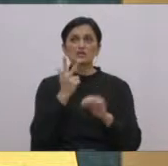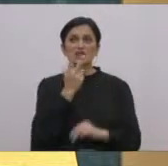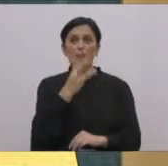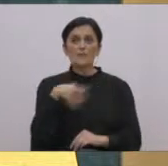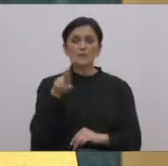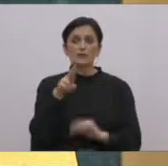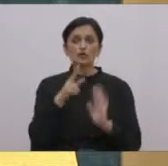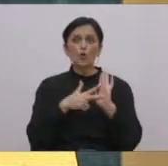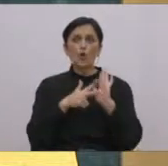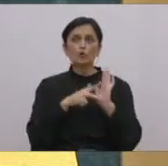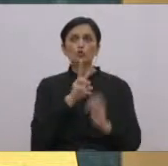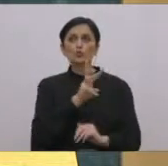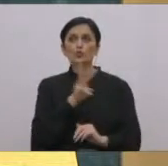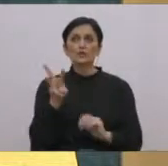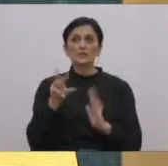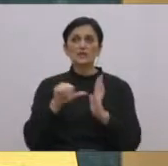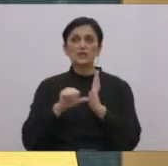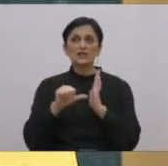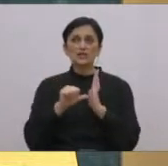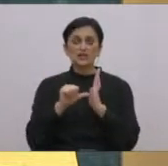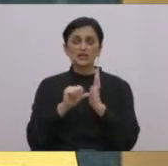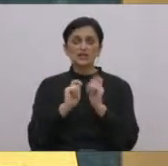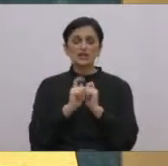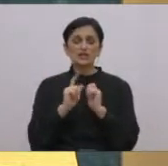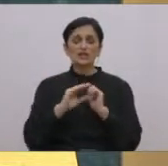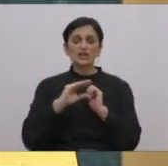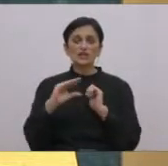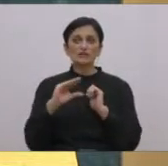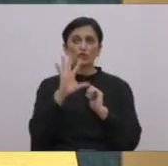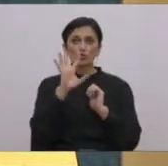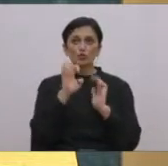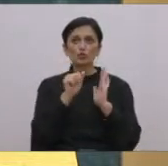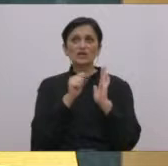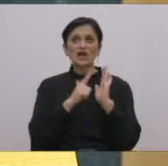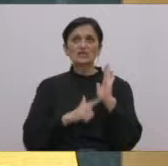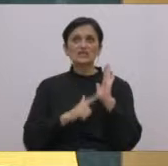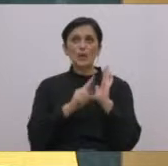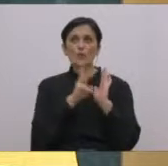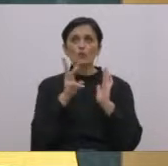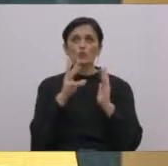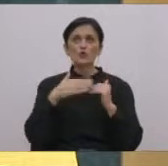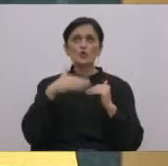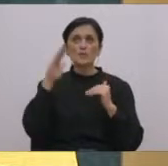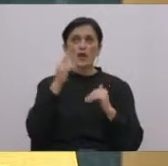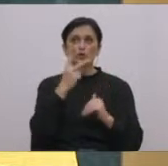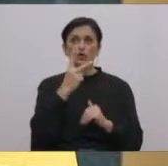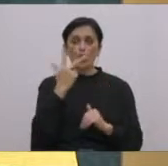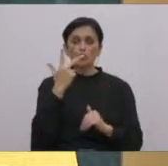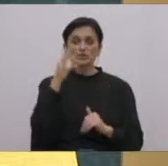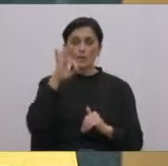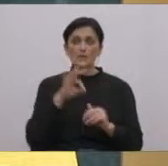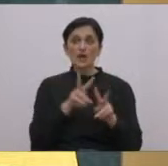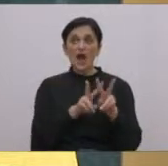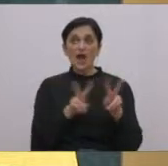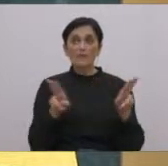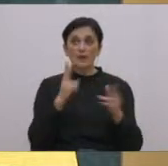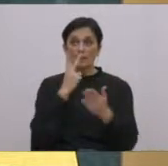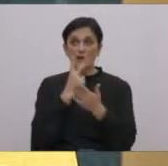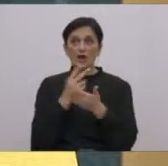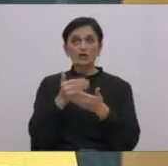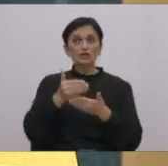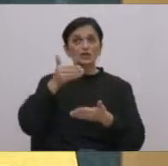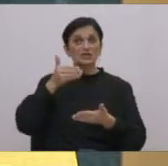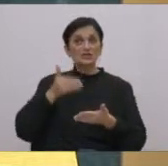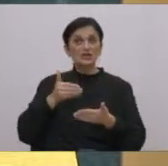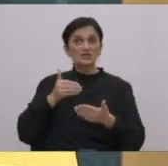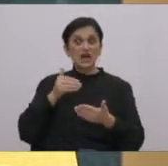800 milioane lari, ich na investire bulirați, huta s-a mus de 6 milioane lari de metiari, uza sami procent de metiari, analogii urmaciune, bă, zăcina, cel tanșe